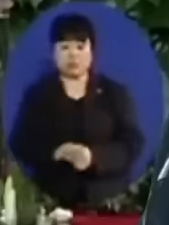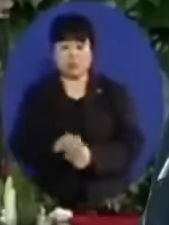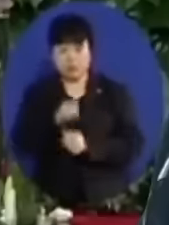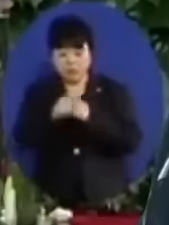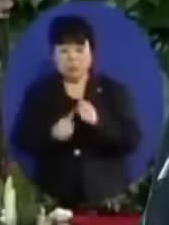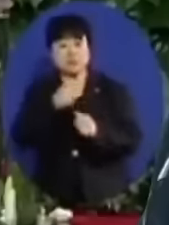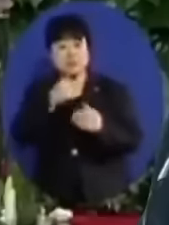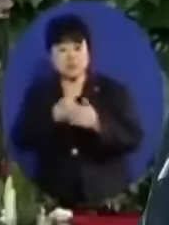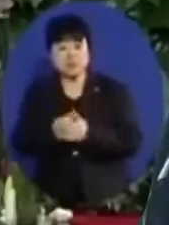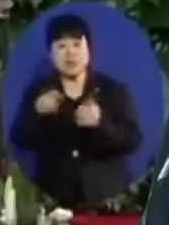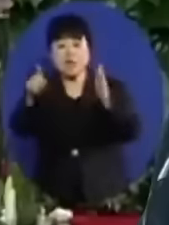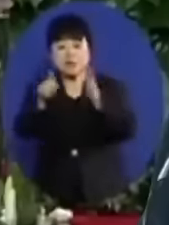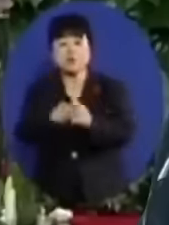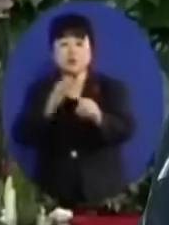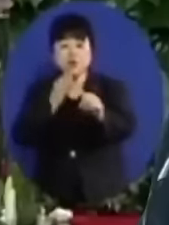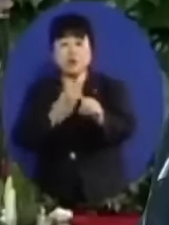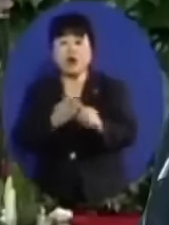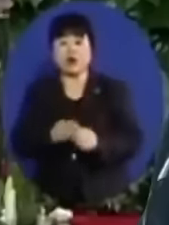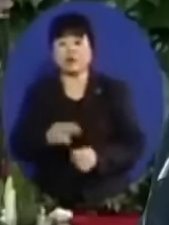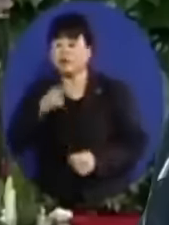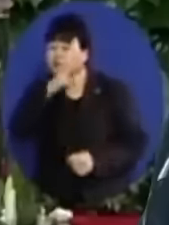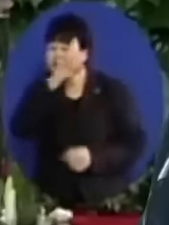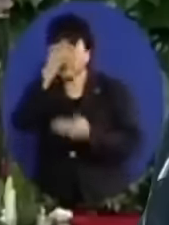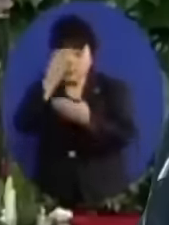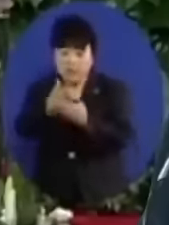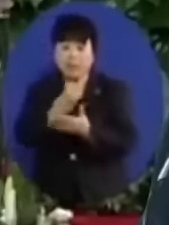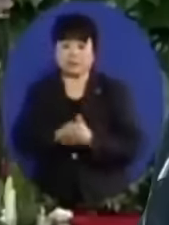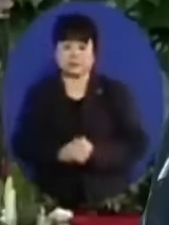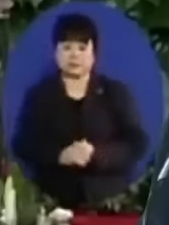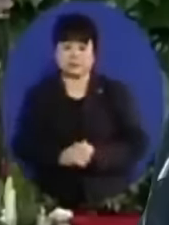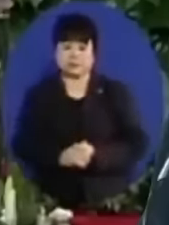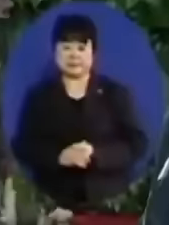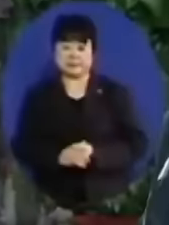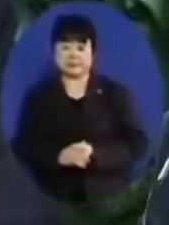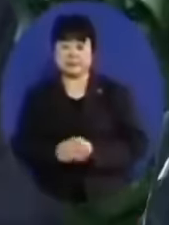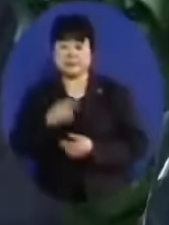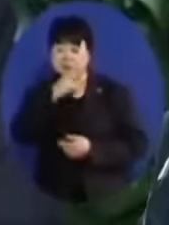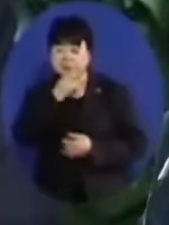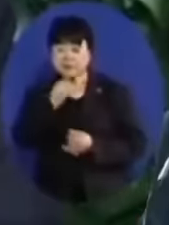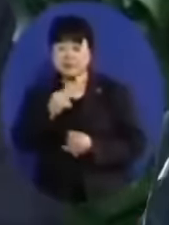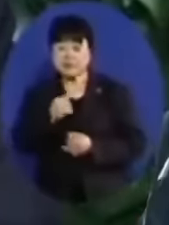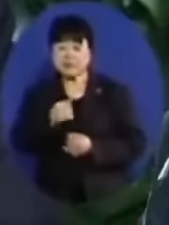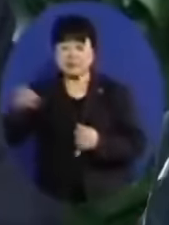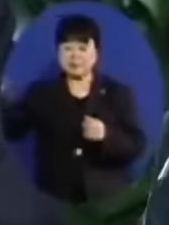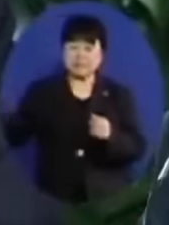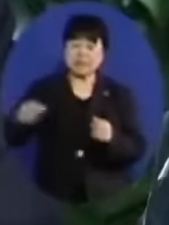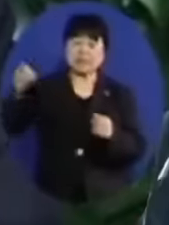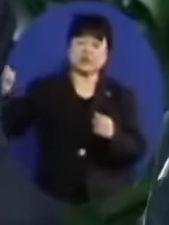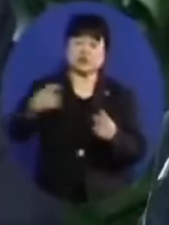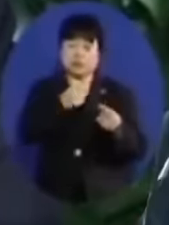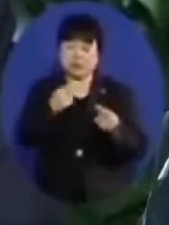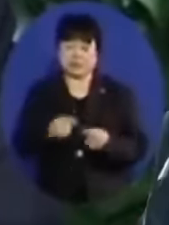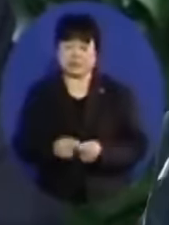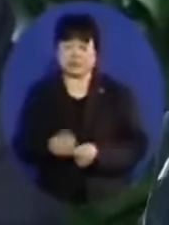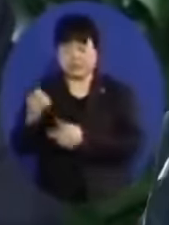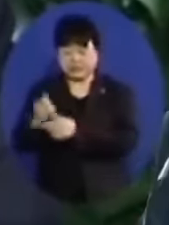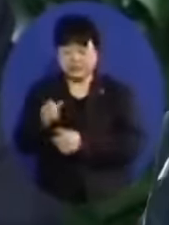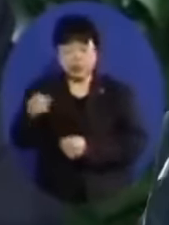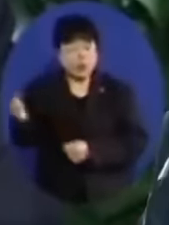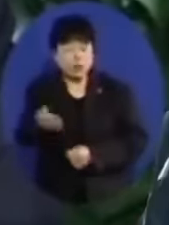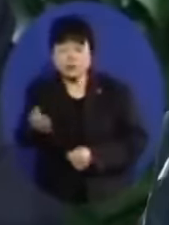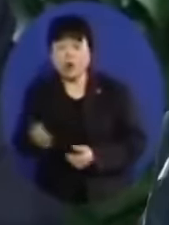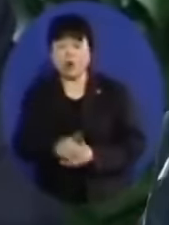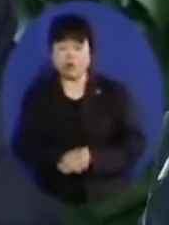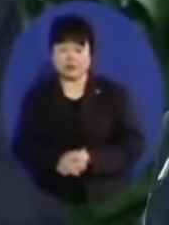때문에 믿음으로 구하고 조금도 의심하지 마련입니다. 의심하는 자는 바다 물결같이 의지할 때가 못